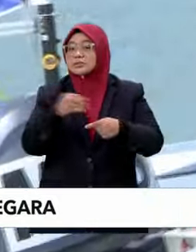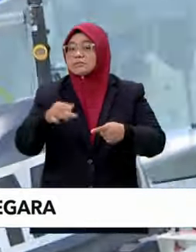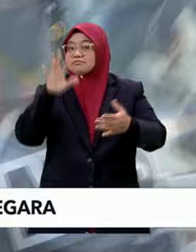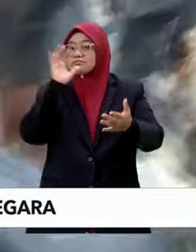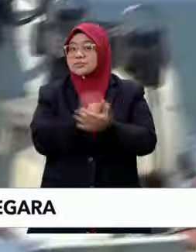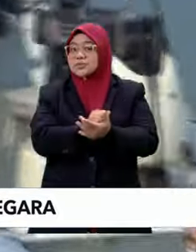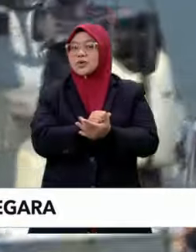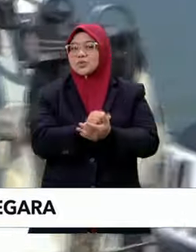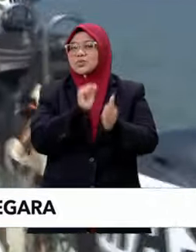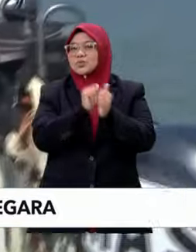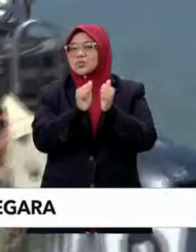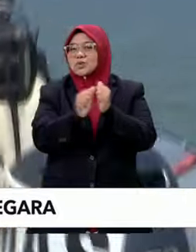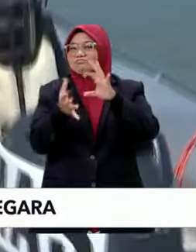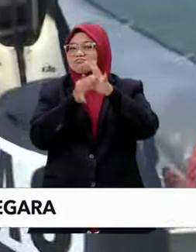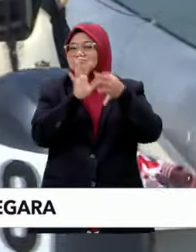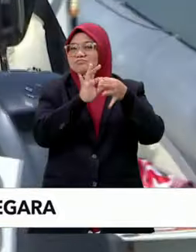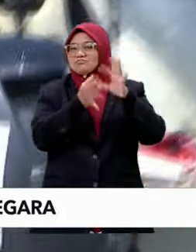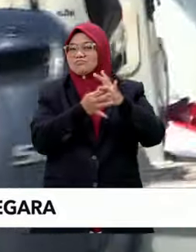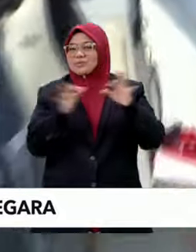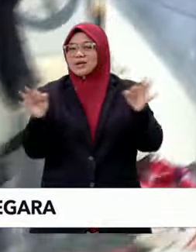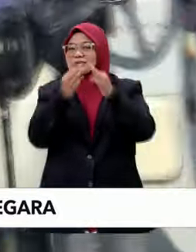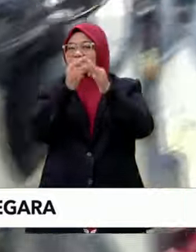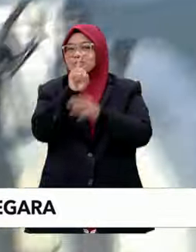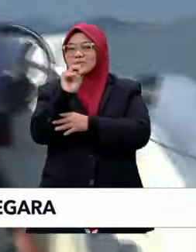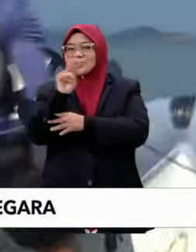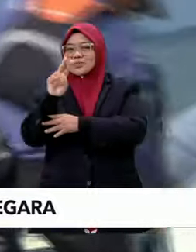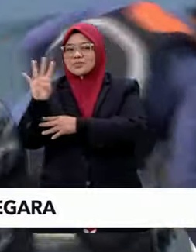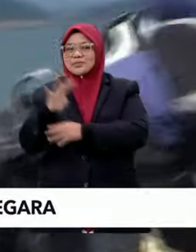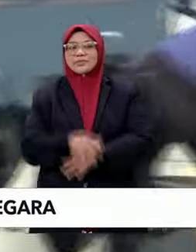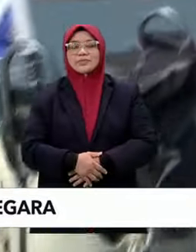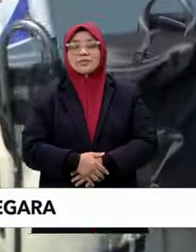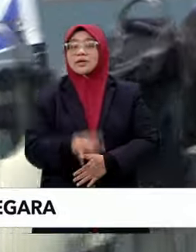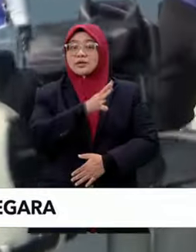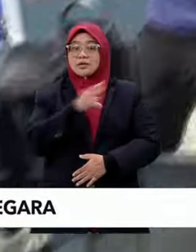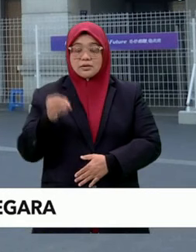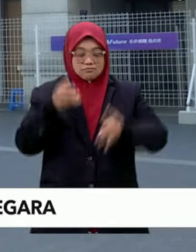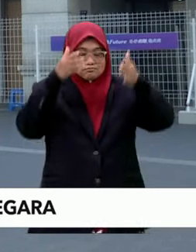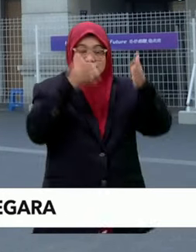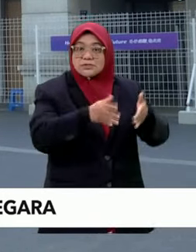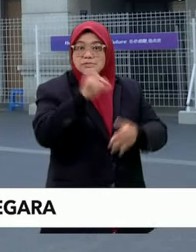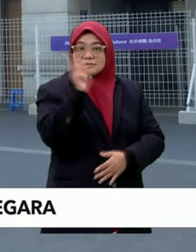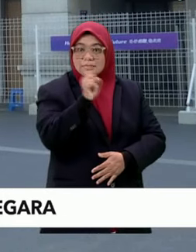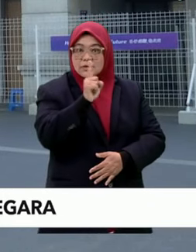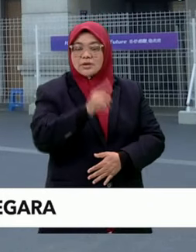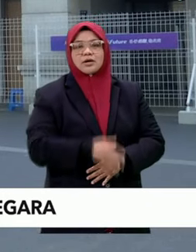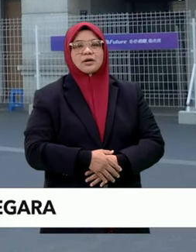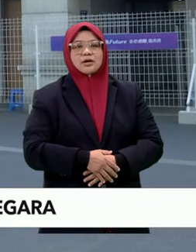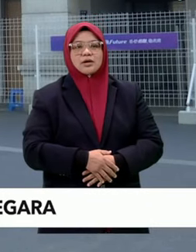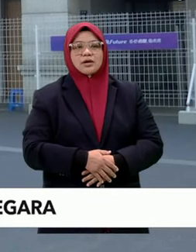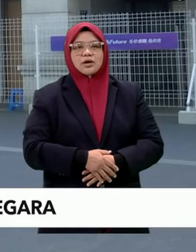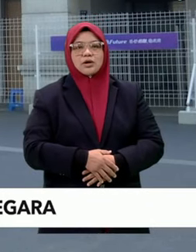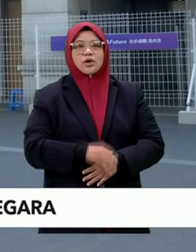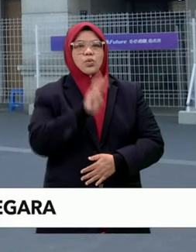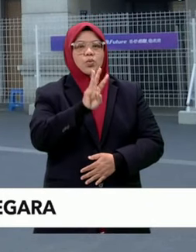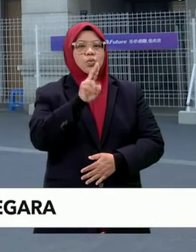slot kesukaan Olympic Paris 2024 Selain itu tumpuan juga terarah kepada skuad